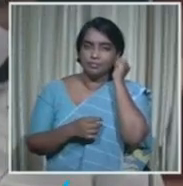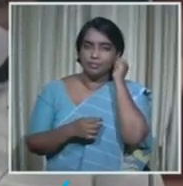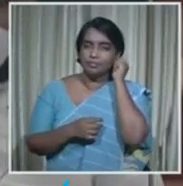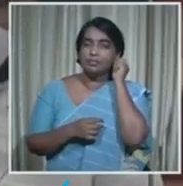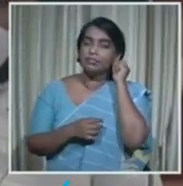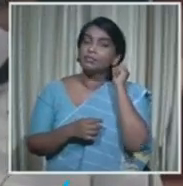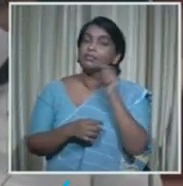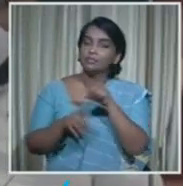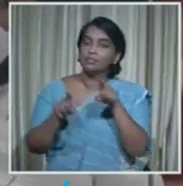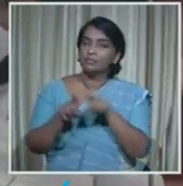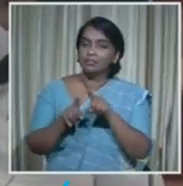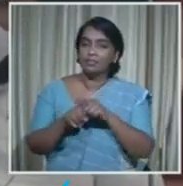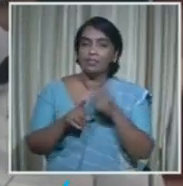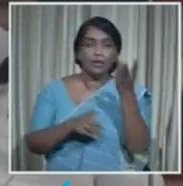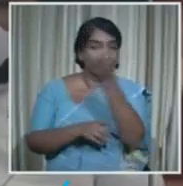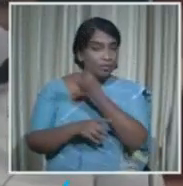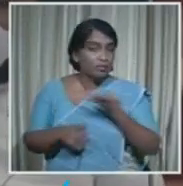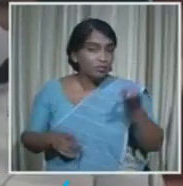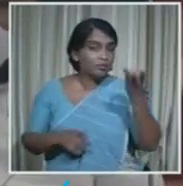එනිසා මේ තුඹොල්ලොන්ට